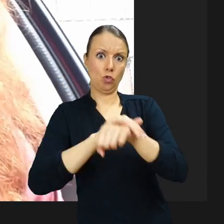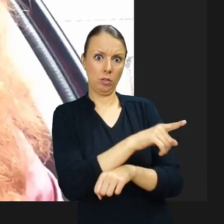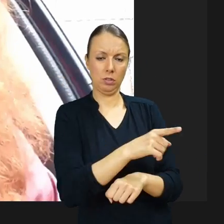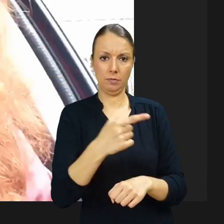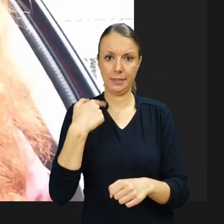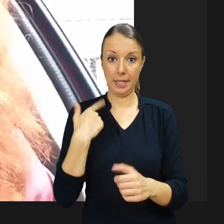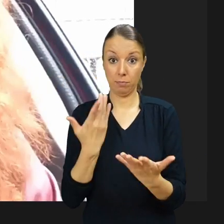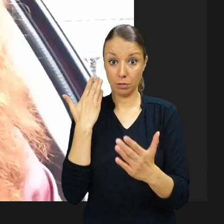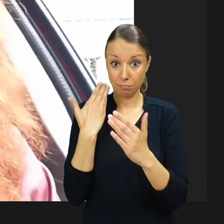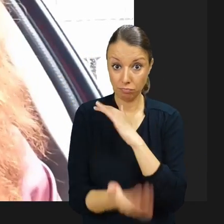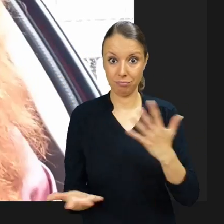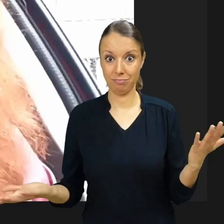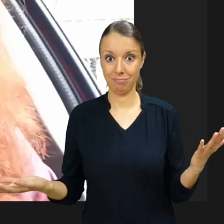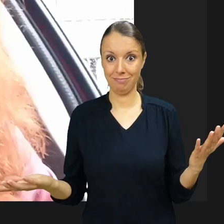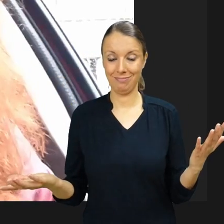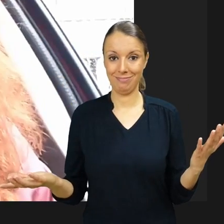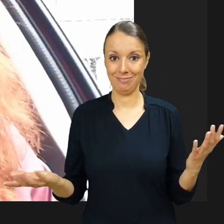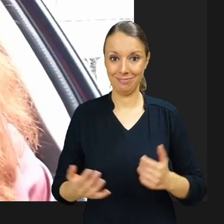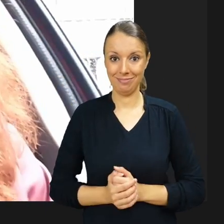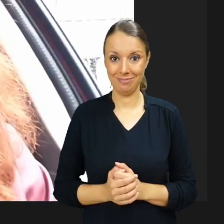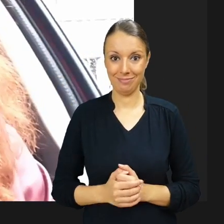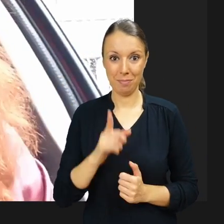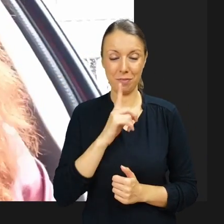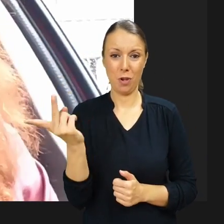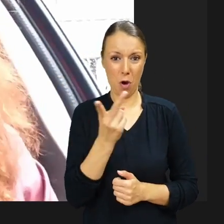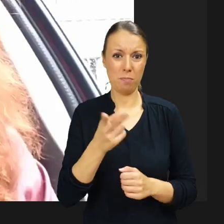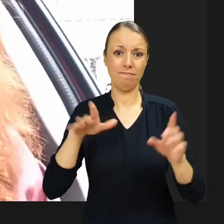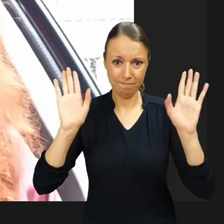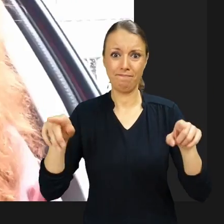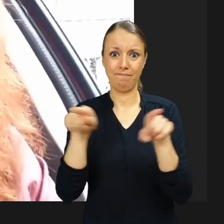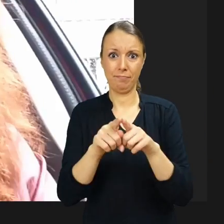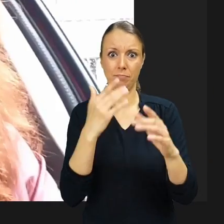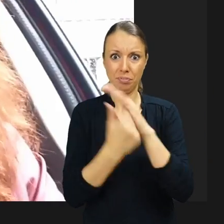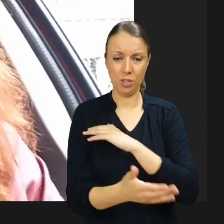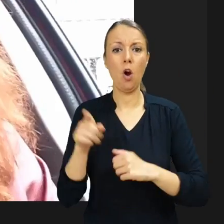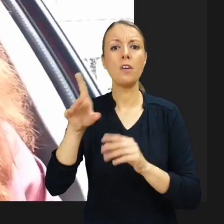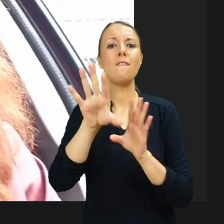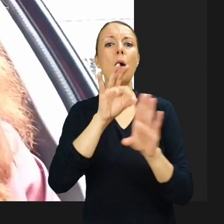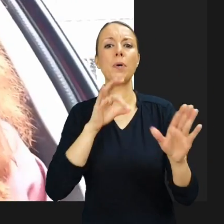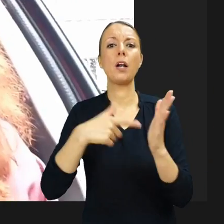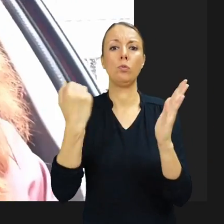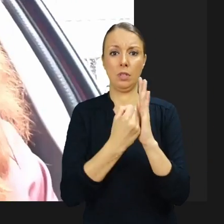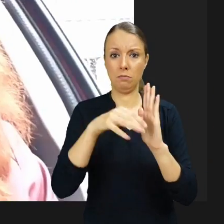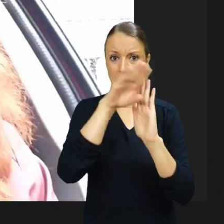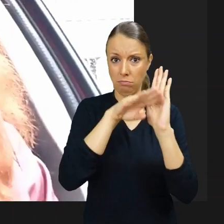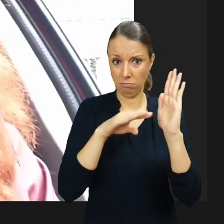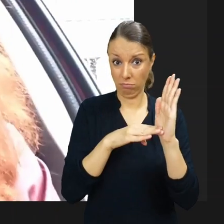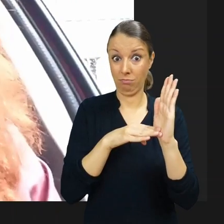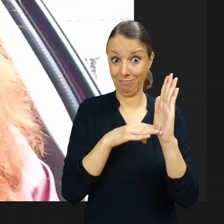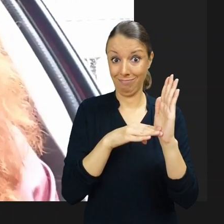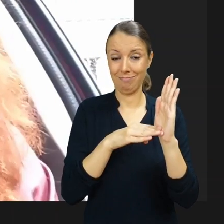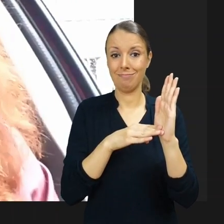po prostu wybrali sobie ustawę, arbitralnie wybrali sobie ustawę, która ich